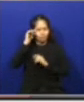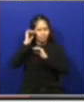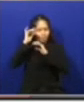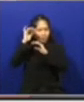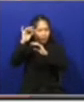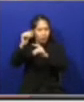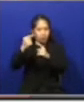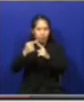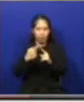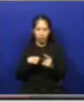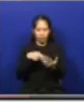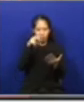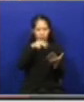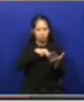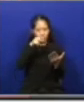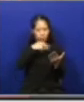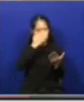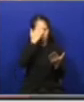ได้อ่านเอกสาร